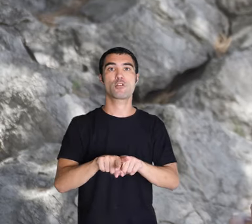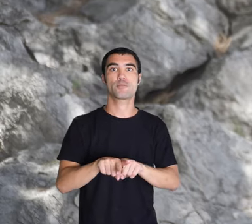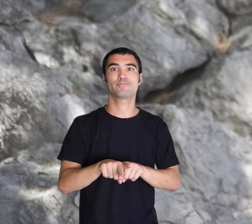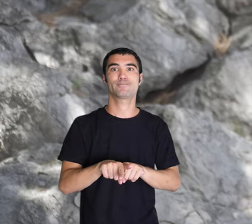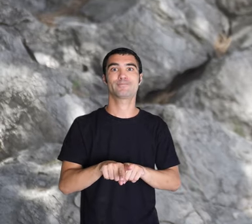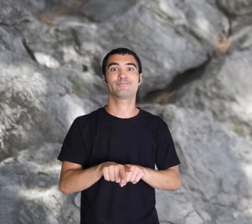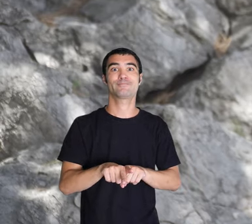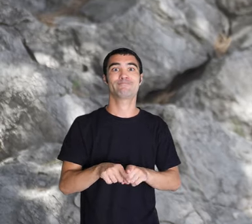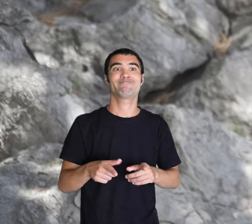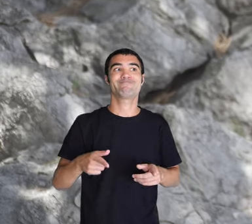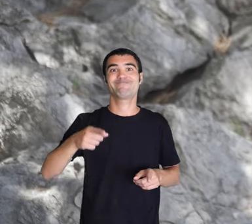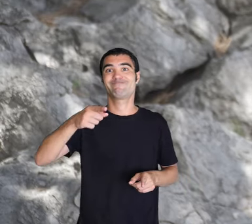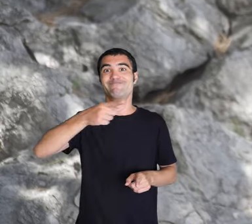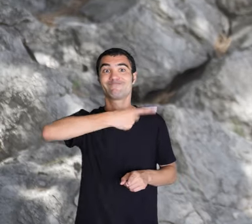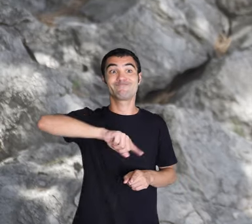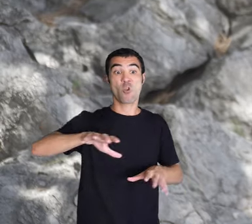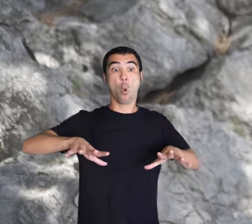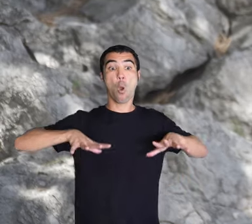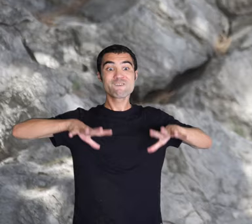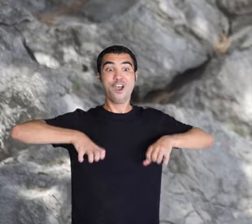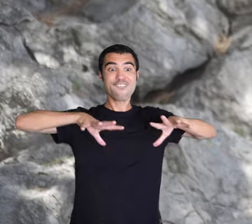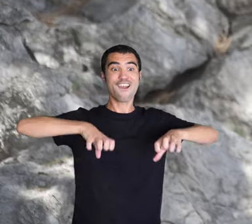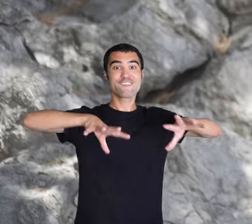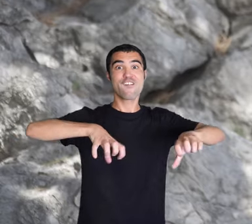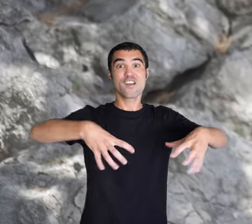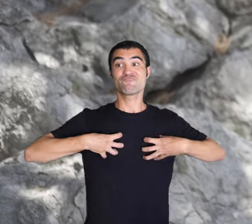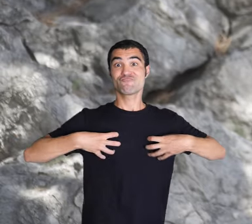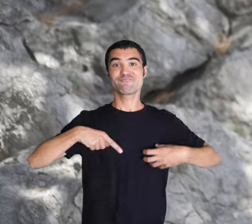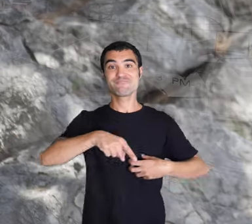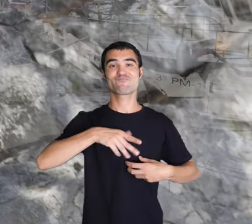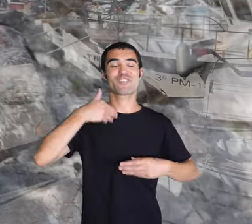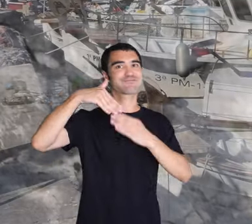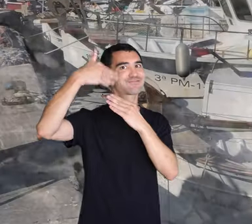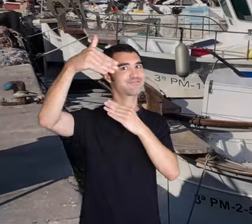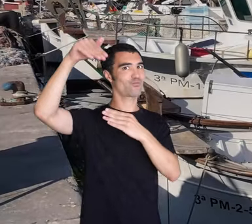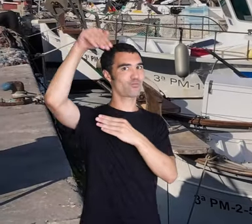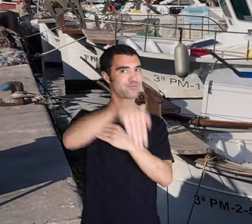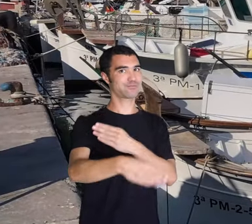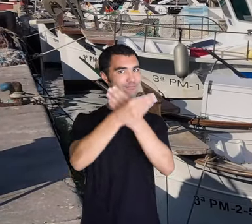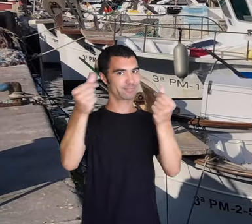diguem-se, que vol acaparar molt, se n'anirà...